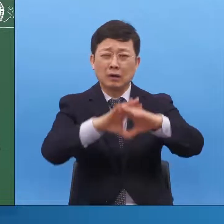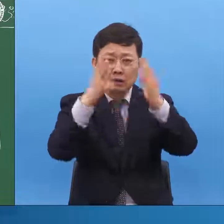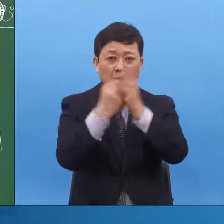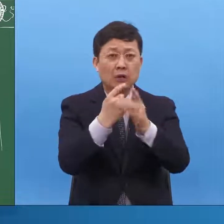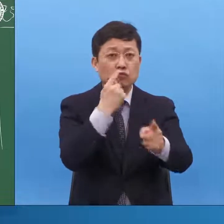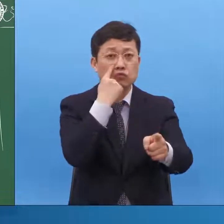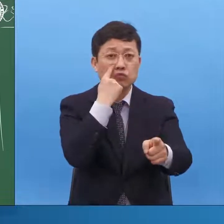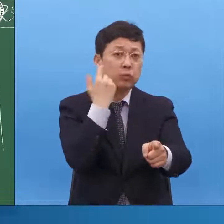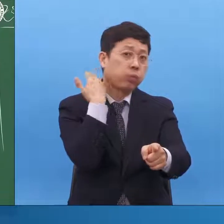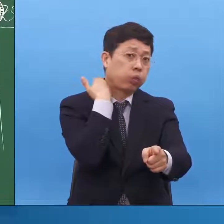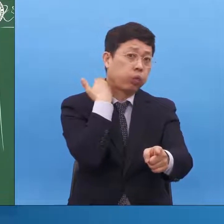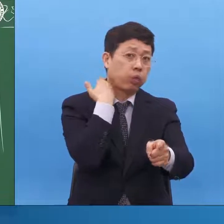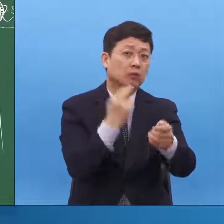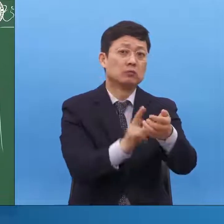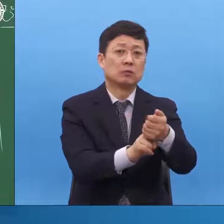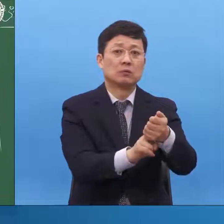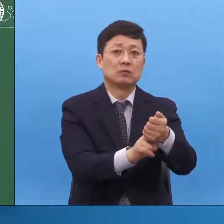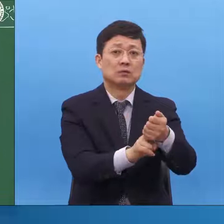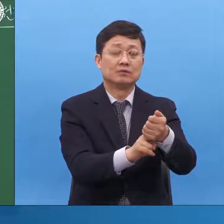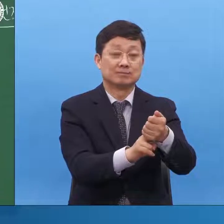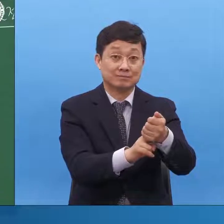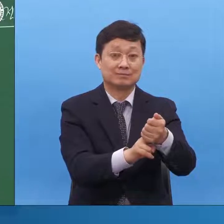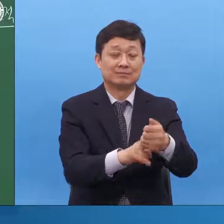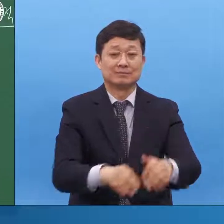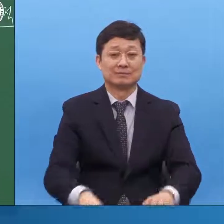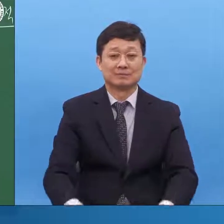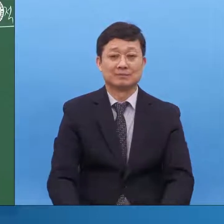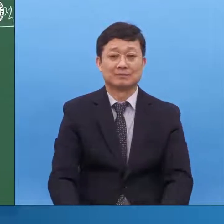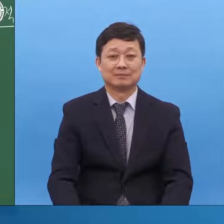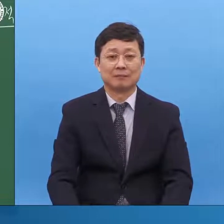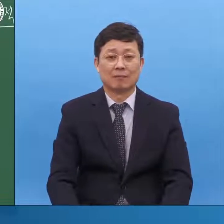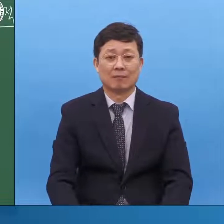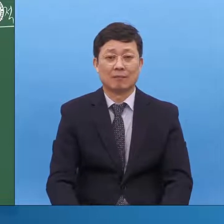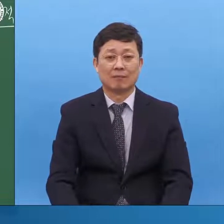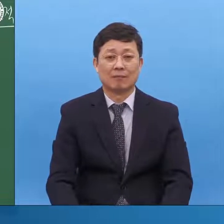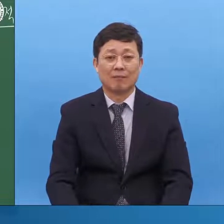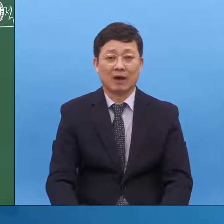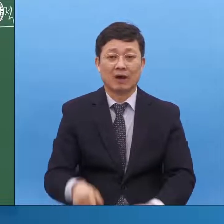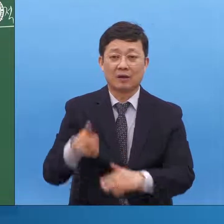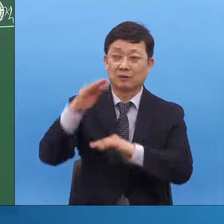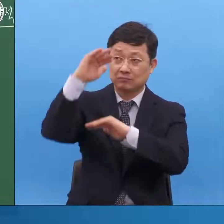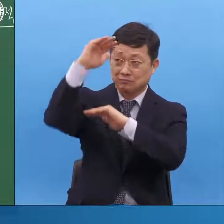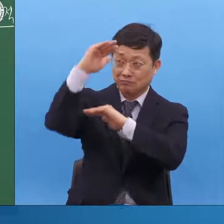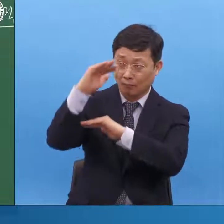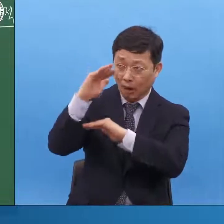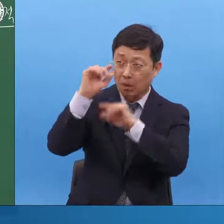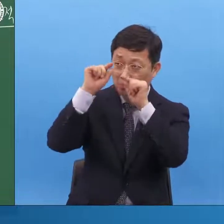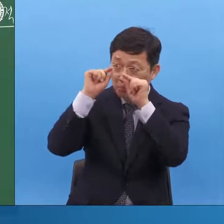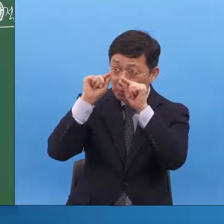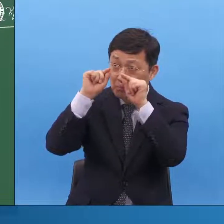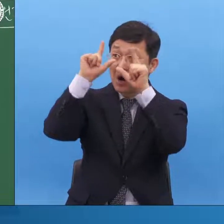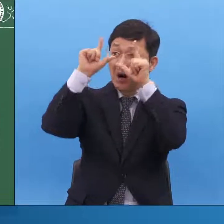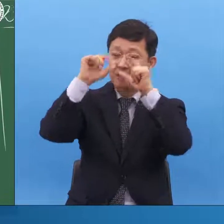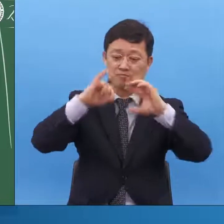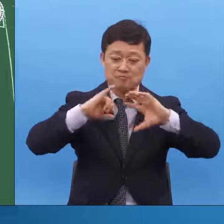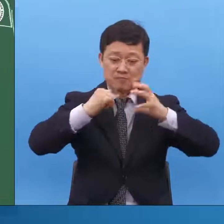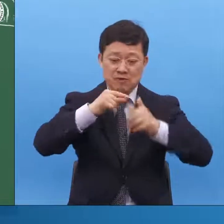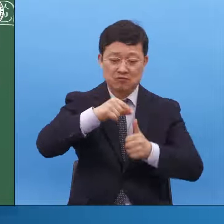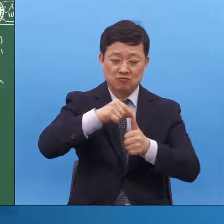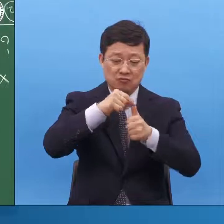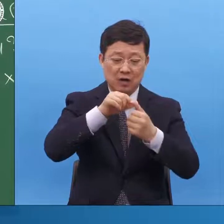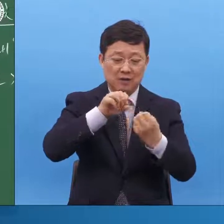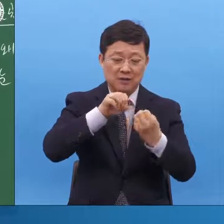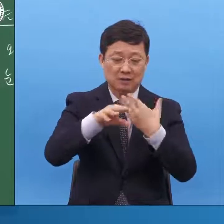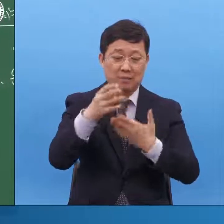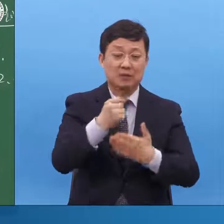That's these kinds of tales. 그렇게 딱 알아들어야 여러분들이 이제는 세계 살리는 응답이와 That you need to understand these things to receive the answer to save